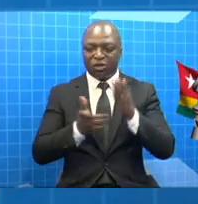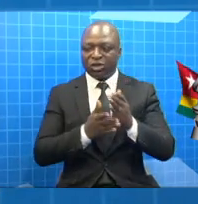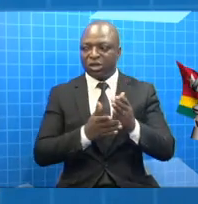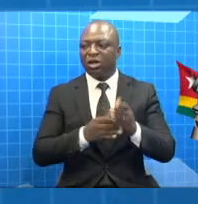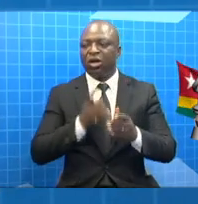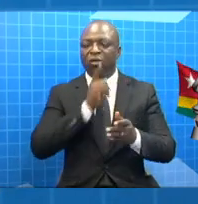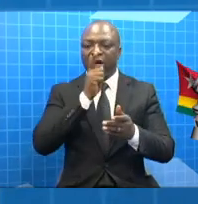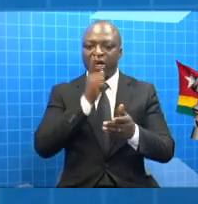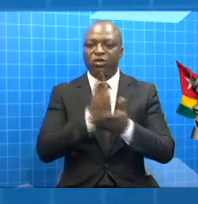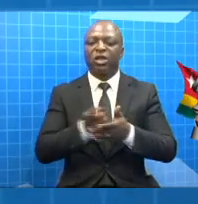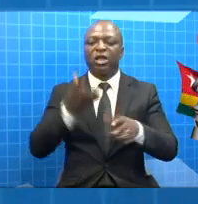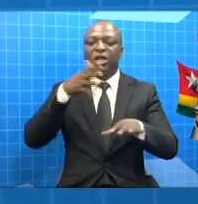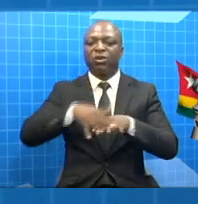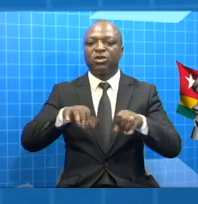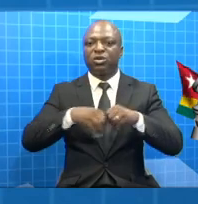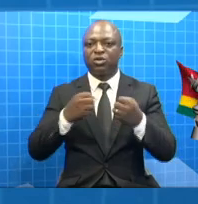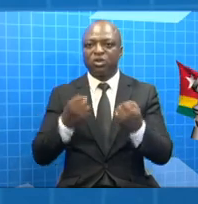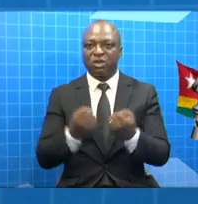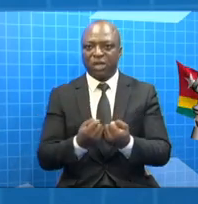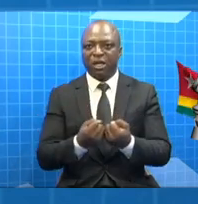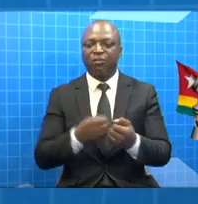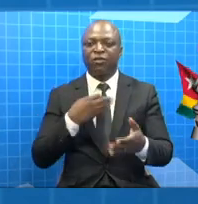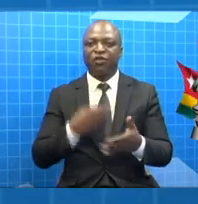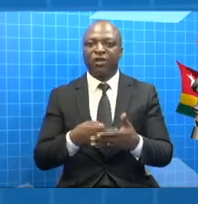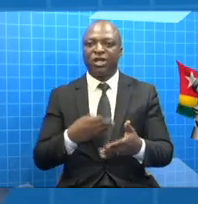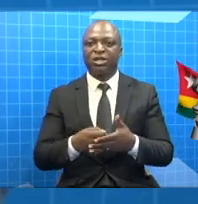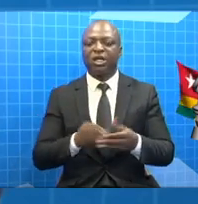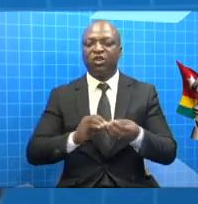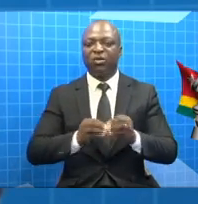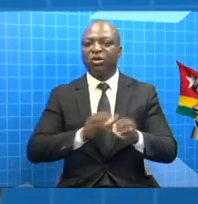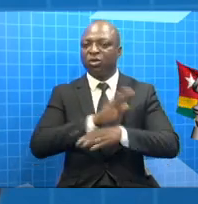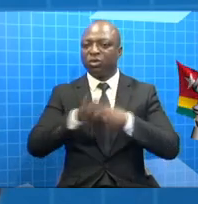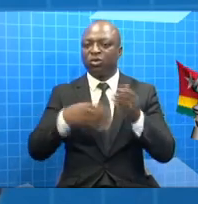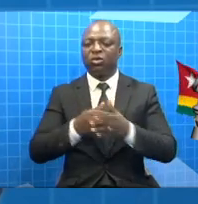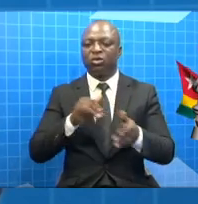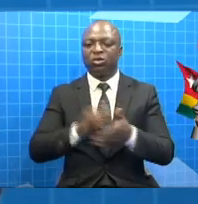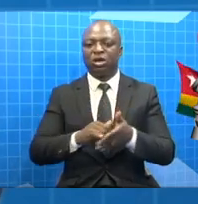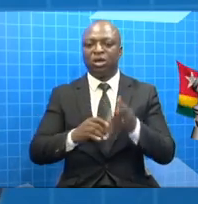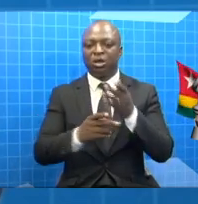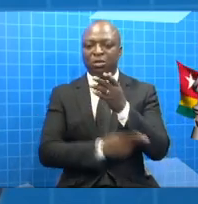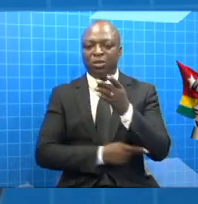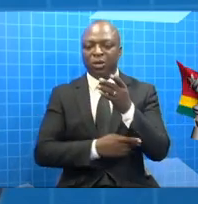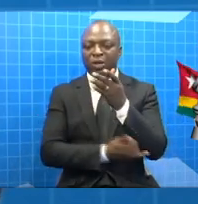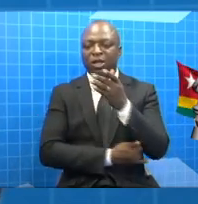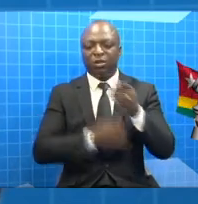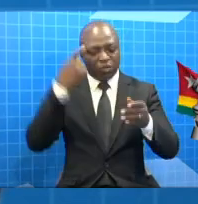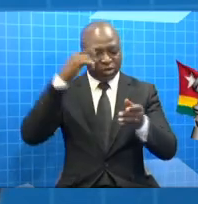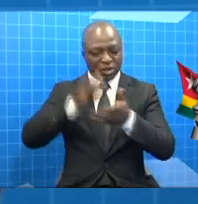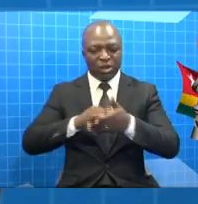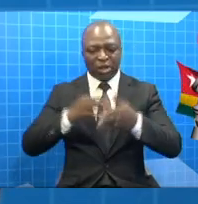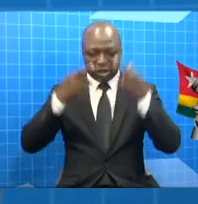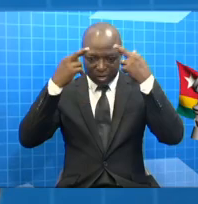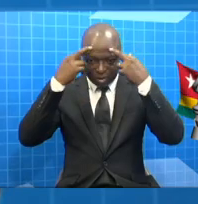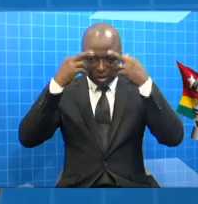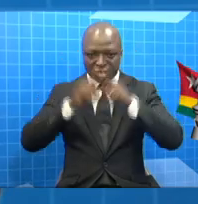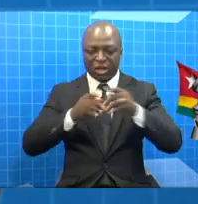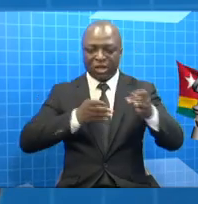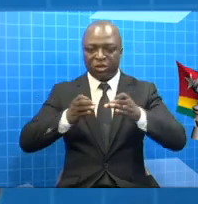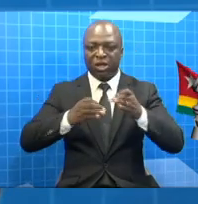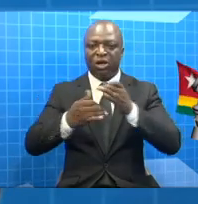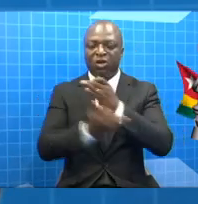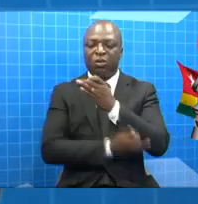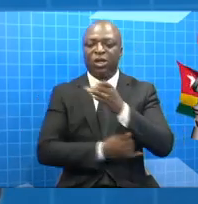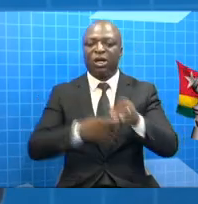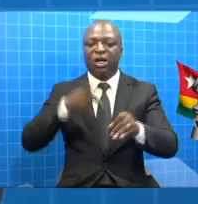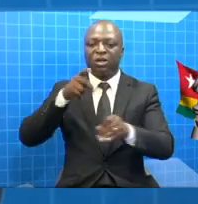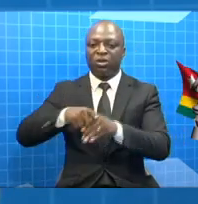pour assurer l'inclusion sociale, financière et numérique de tous nos concitoyens. C'est la raison pour laquelle, a-t-il expliqué, le pays a